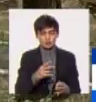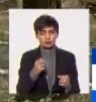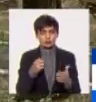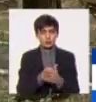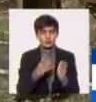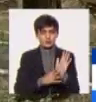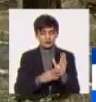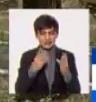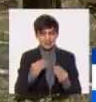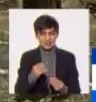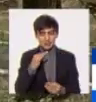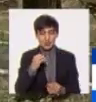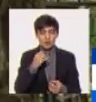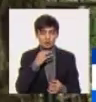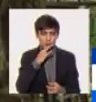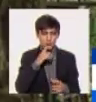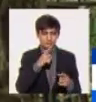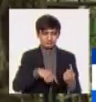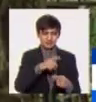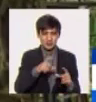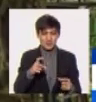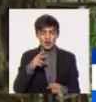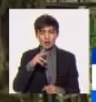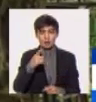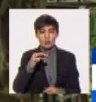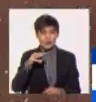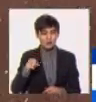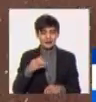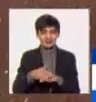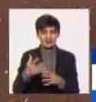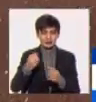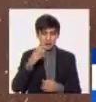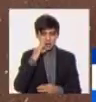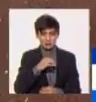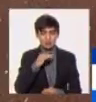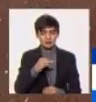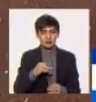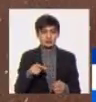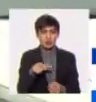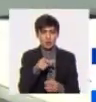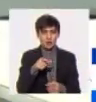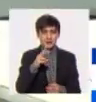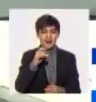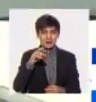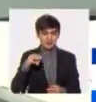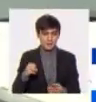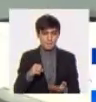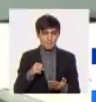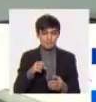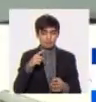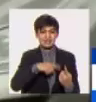дней. Также любой предприниматель сможет получить льготный кредит в рамках программы «Дорожная карта бизнеса